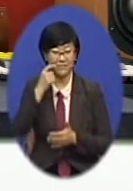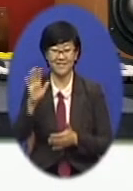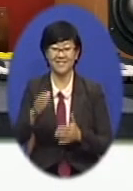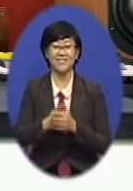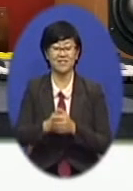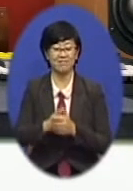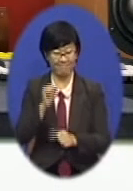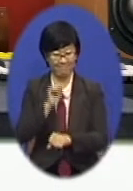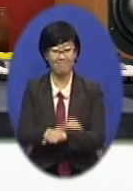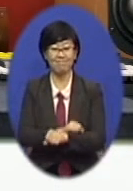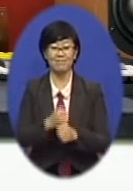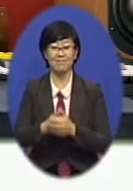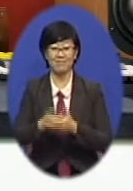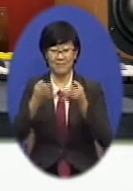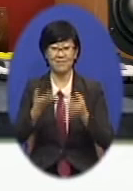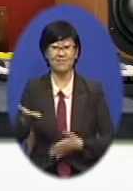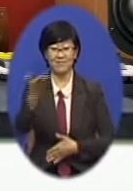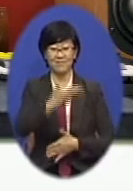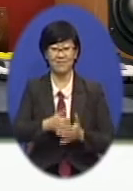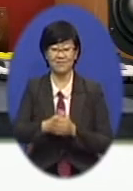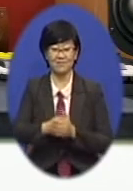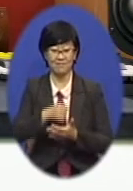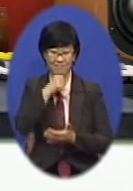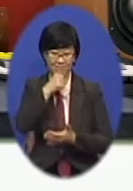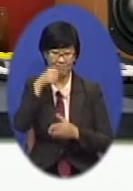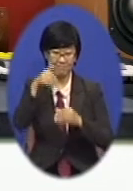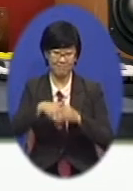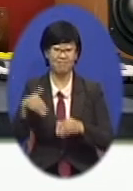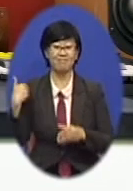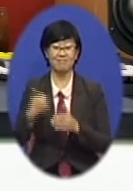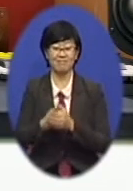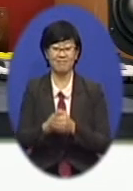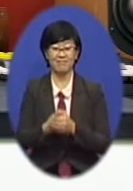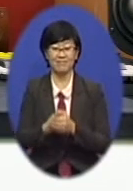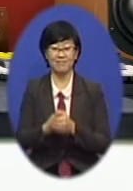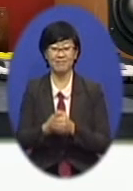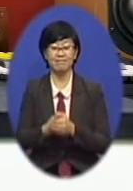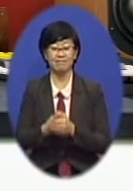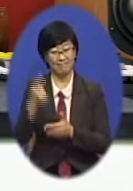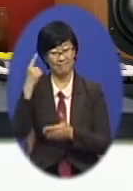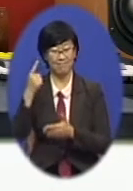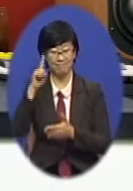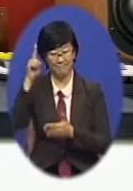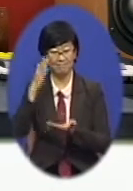아니에요. 그런다 네. 시청자 여러분들이 점수에 그 얼마를 주실지 모르지만 그런 거 좌우하시지 마세요. 저는 네. 궁금하거든요.